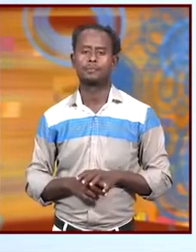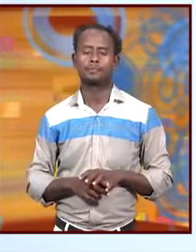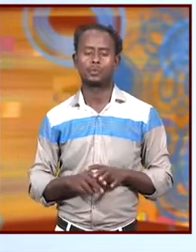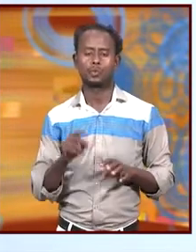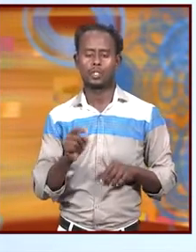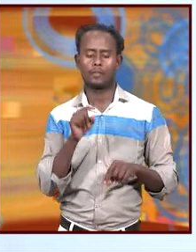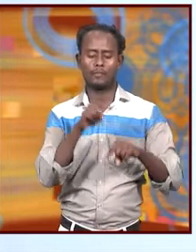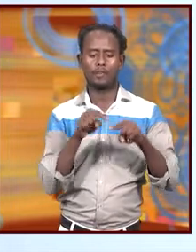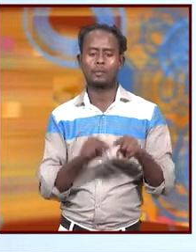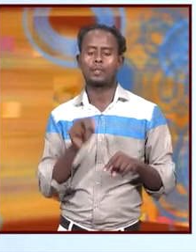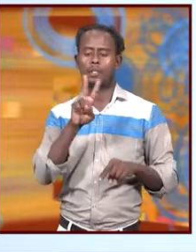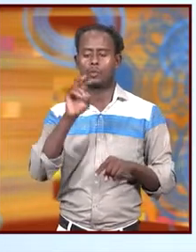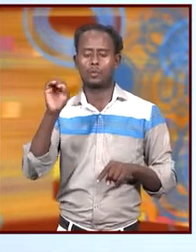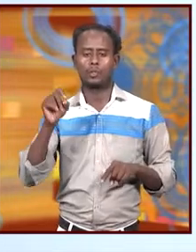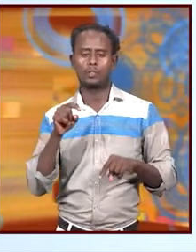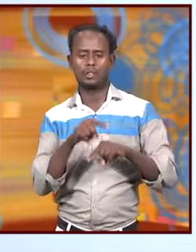1 × 2 = 2,